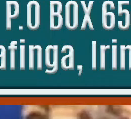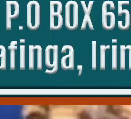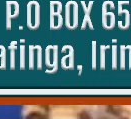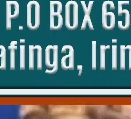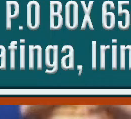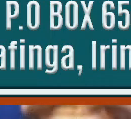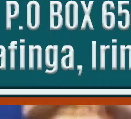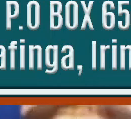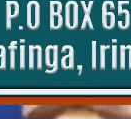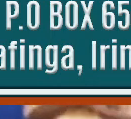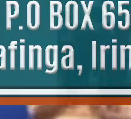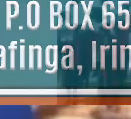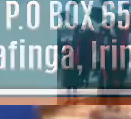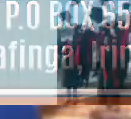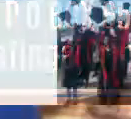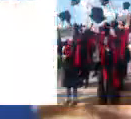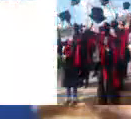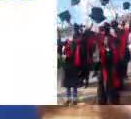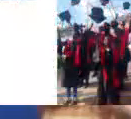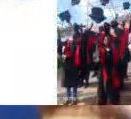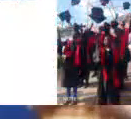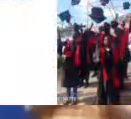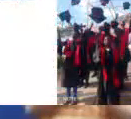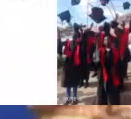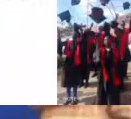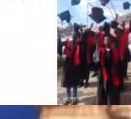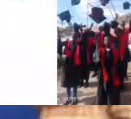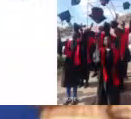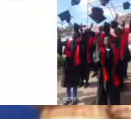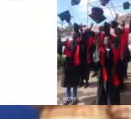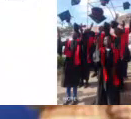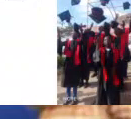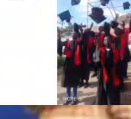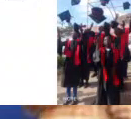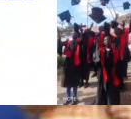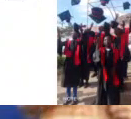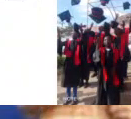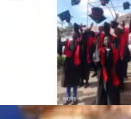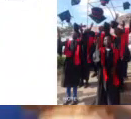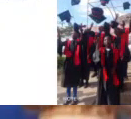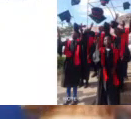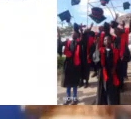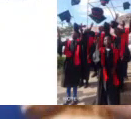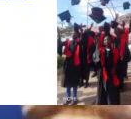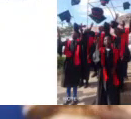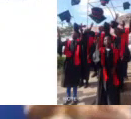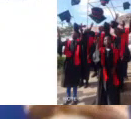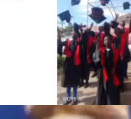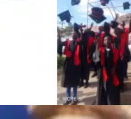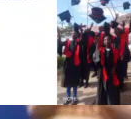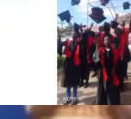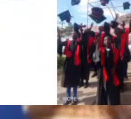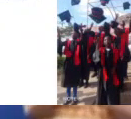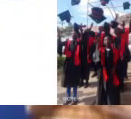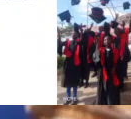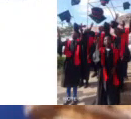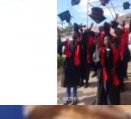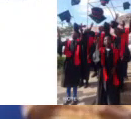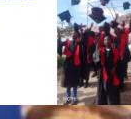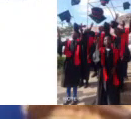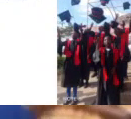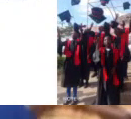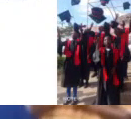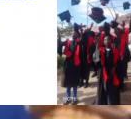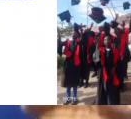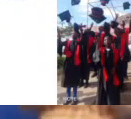ulinzi na usalama katika mikoa na wilaya, kuratibu na kusimamia utekelezaji wa shughuli za maendeleo ya jamii katika